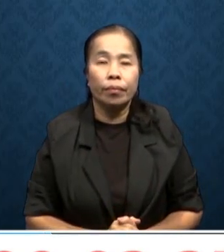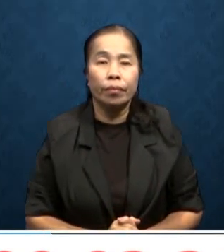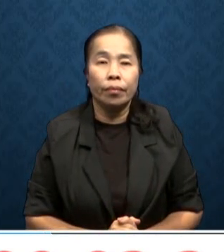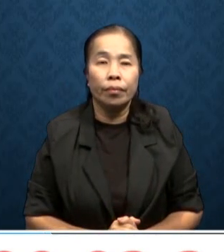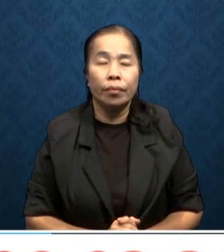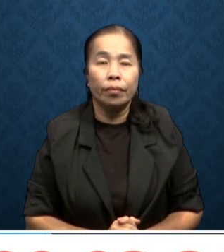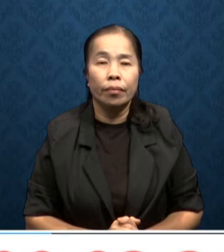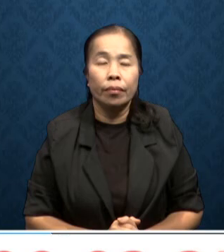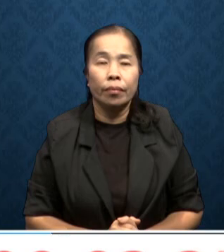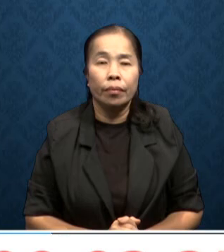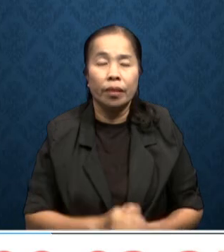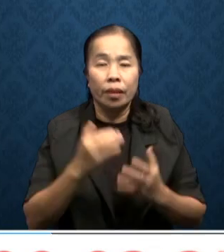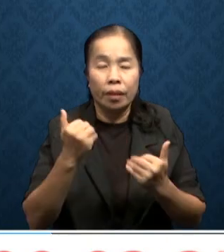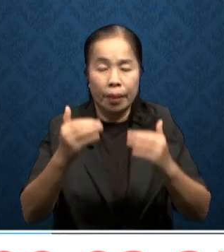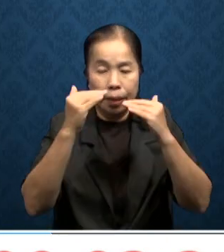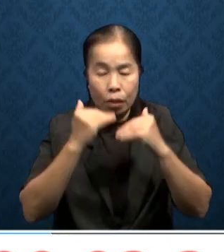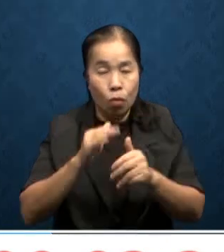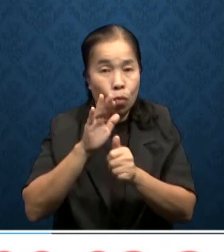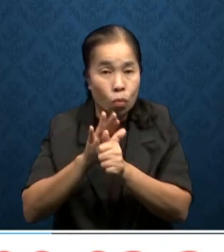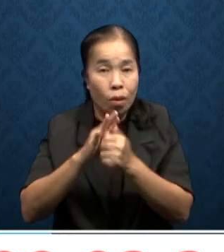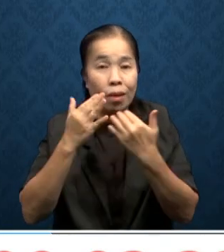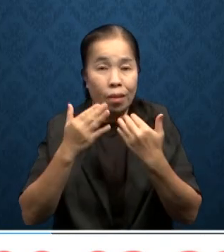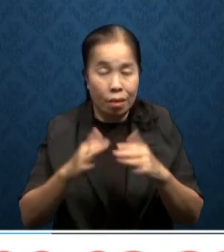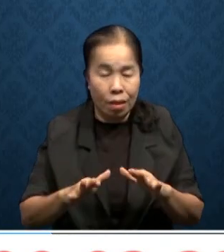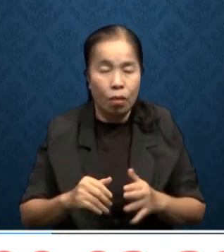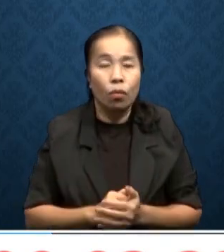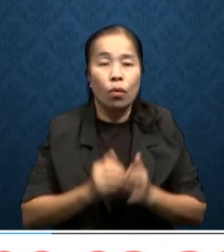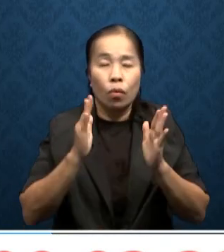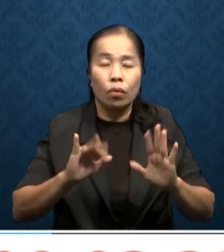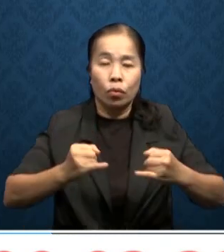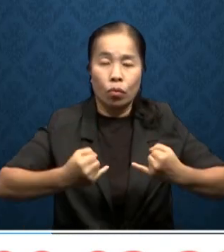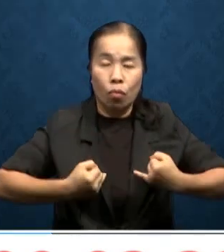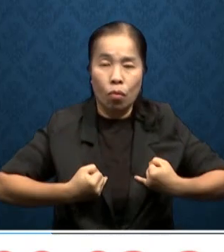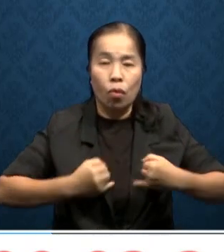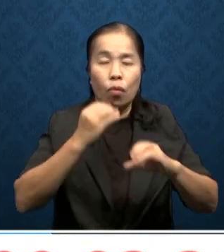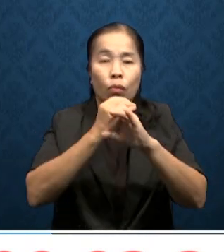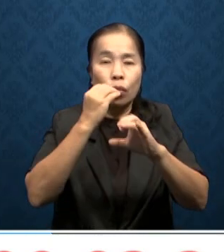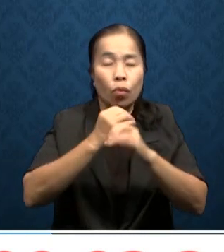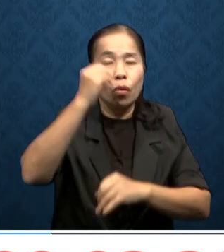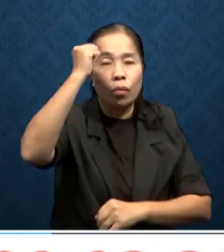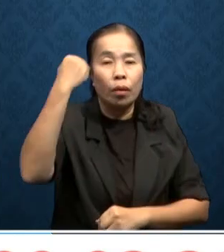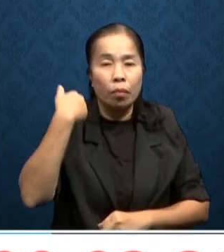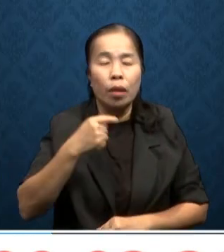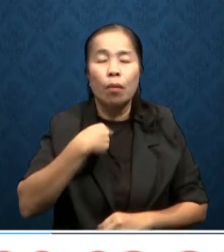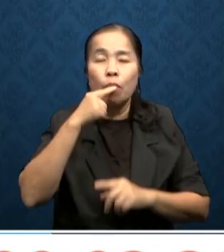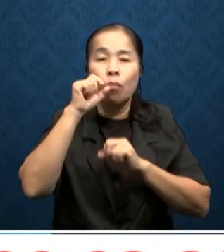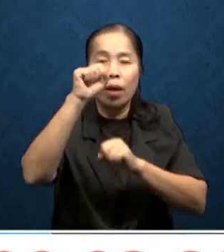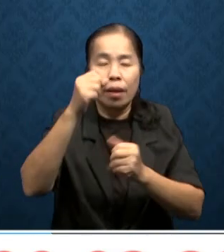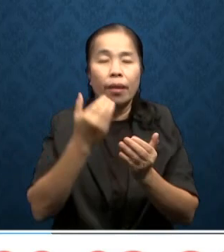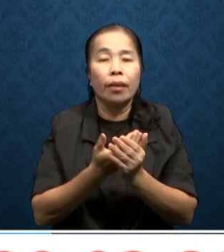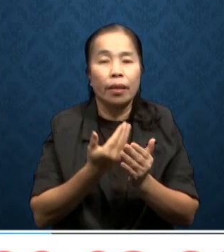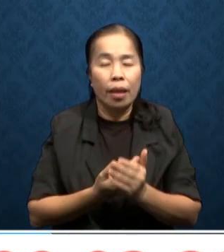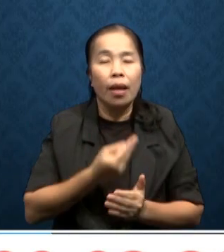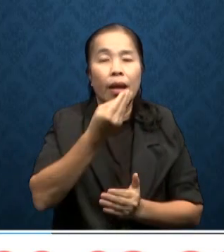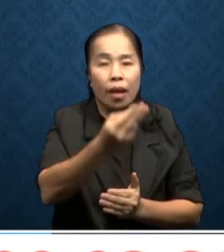ในหน่านี้นอกจเรสดธม้ดูแลแล้ว ผู้ประกอบการประกาศวาวเอาเงินมาจ่าย 50,000าท